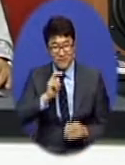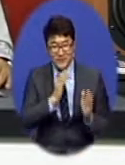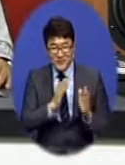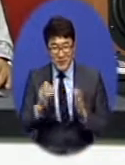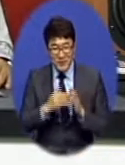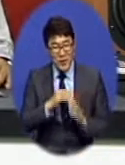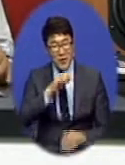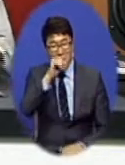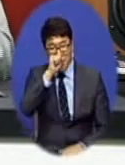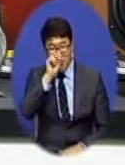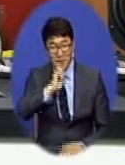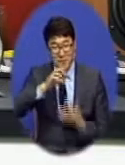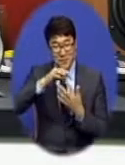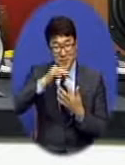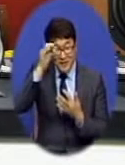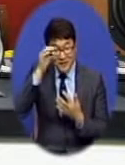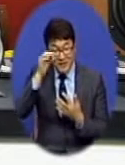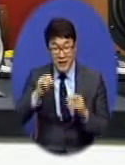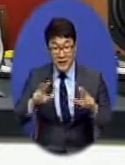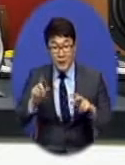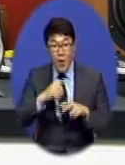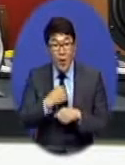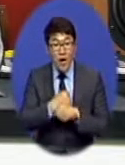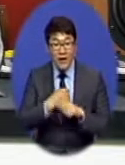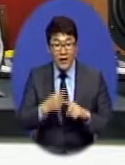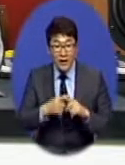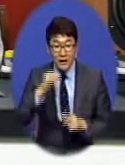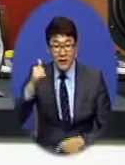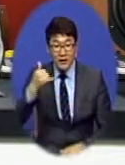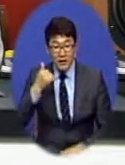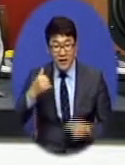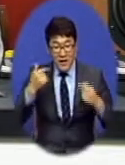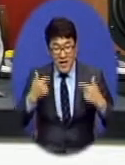예, 좋은 노래네요. 뭐 하고 있으셨어요? 복지